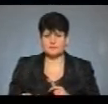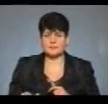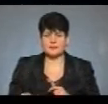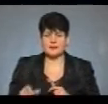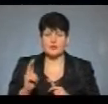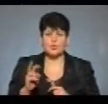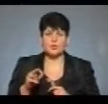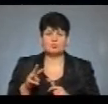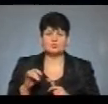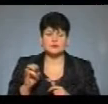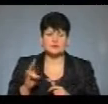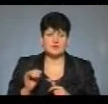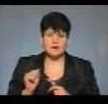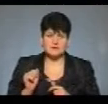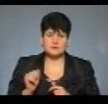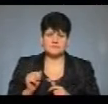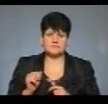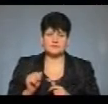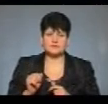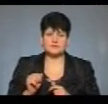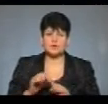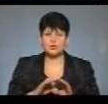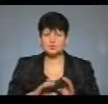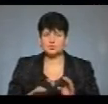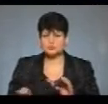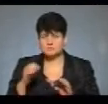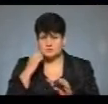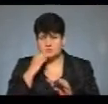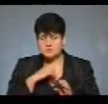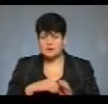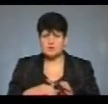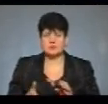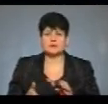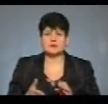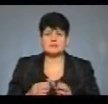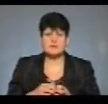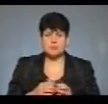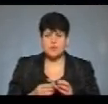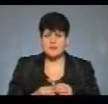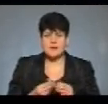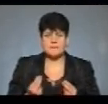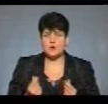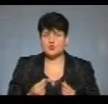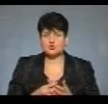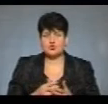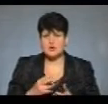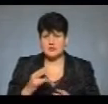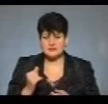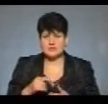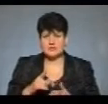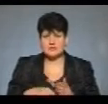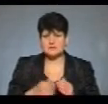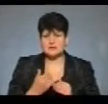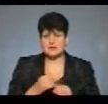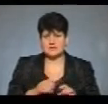Комунікації ще мається на увазі труби, старі в нас труби, трубопрокладення. Ну, це проблема, в принципі, кошторисна, але надіємося на їх